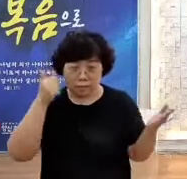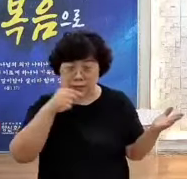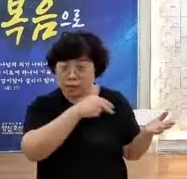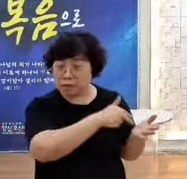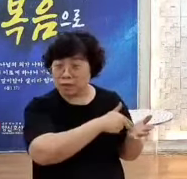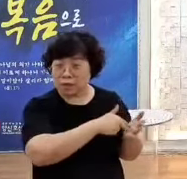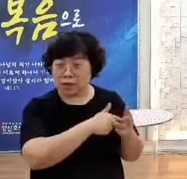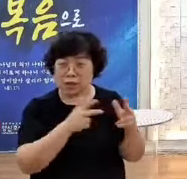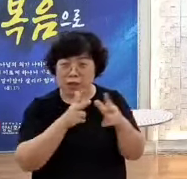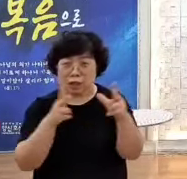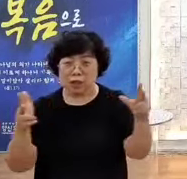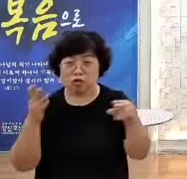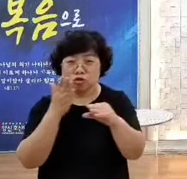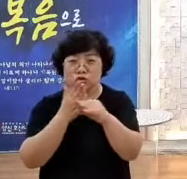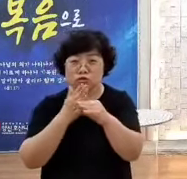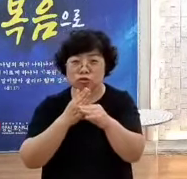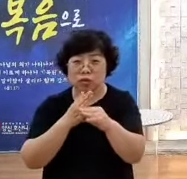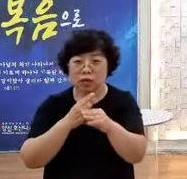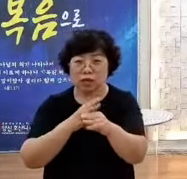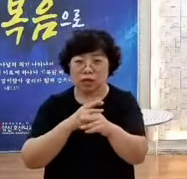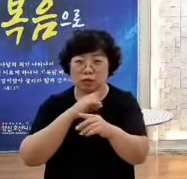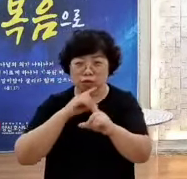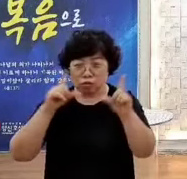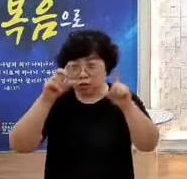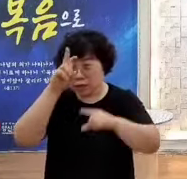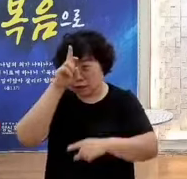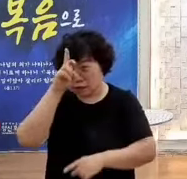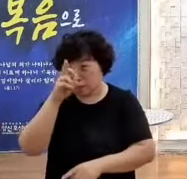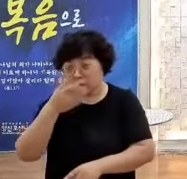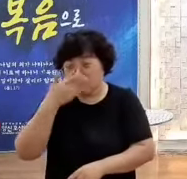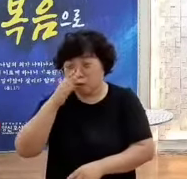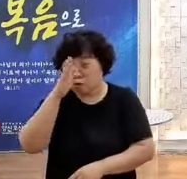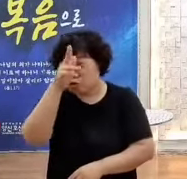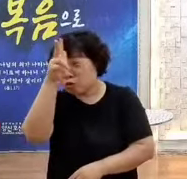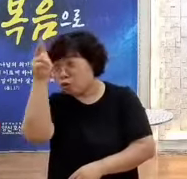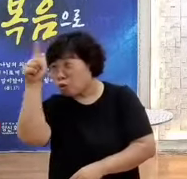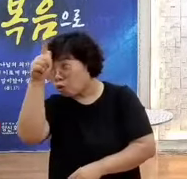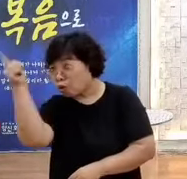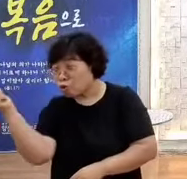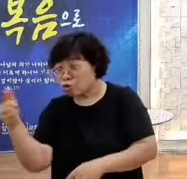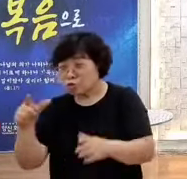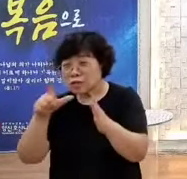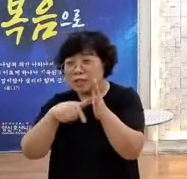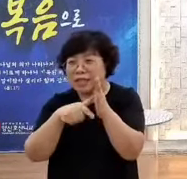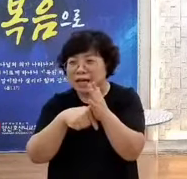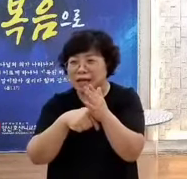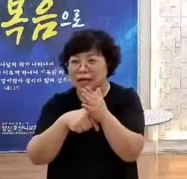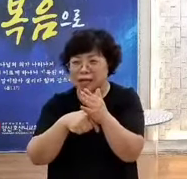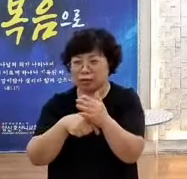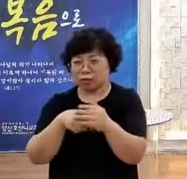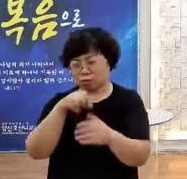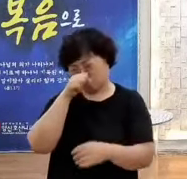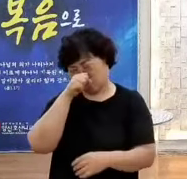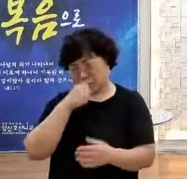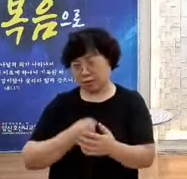정말 제일 좋은 시간이 점심 이후에 이 주일 오후 시간인데 오늘만 가면 내일부터 또 끝이.